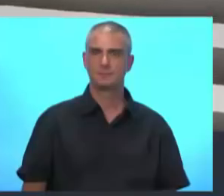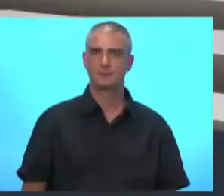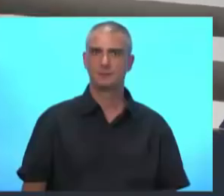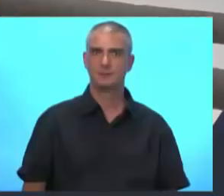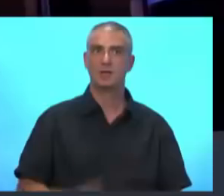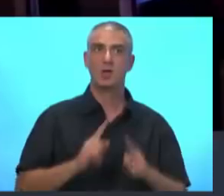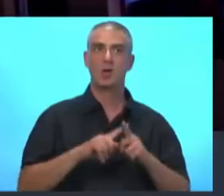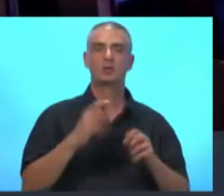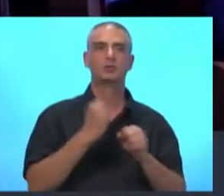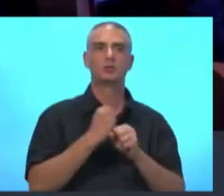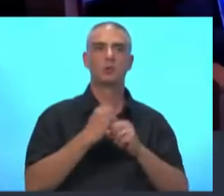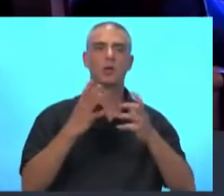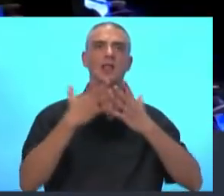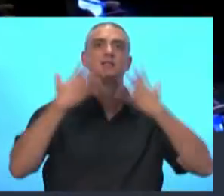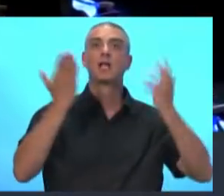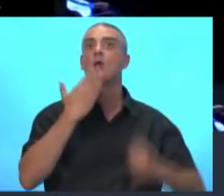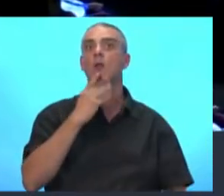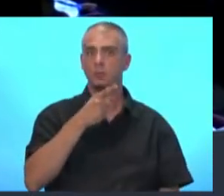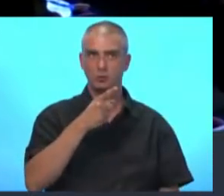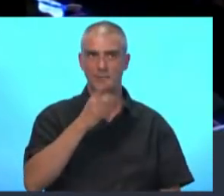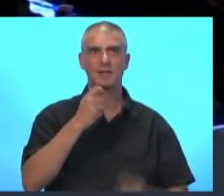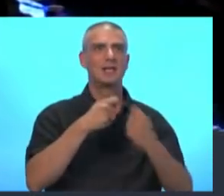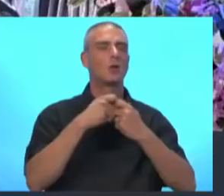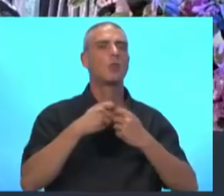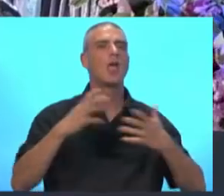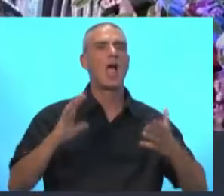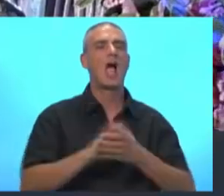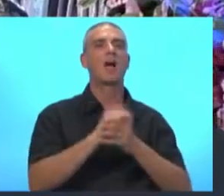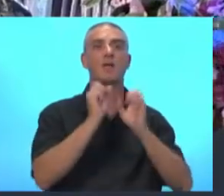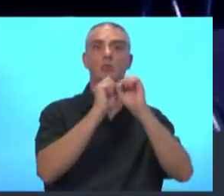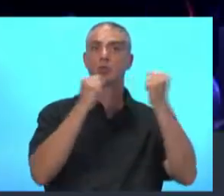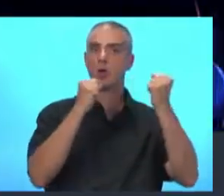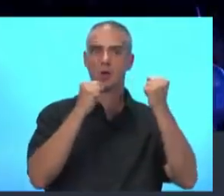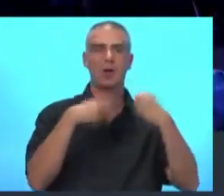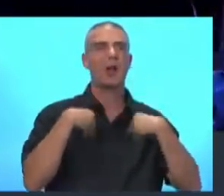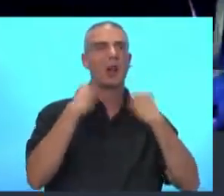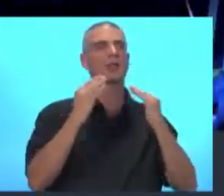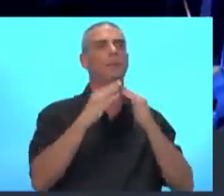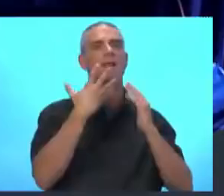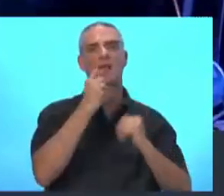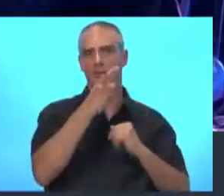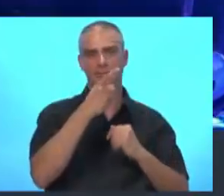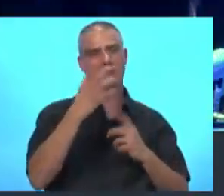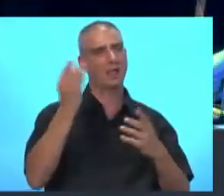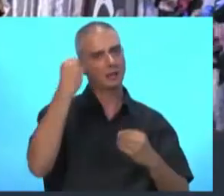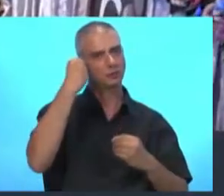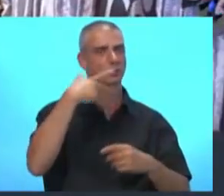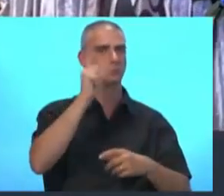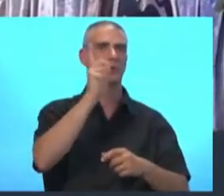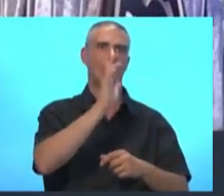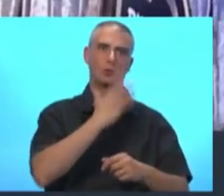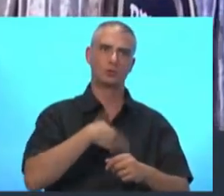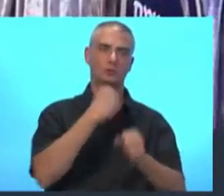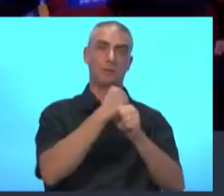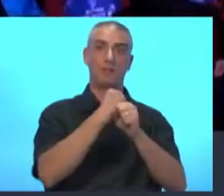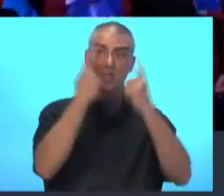חודש נערך כנס ענק בירושלים של ארגון ערבה תורה. המטרה, להעניק בית חם לחברת העובדים החרדים. חרדי